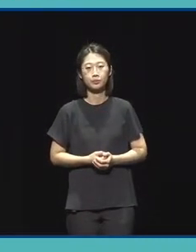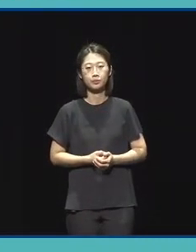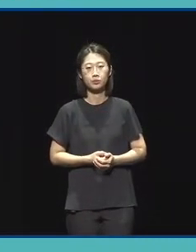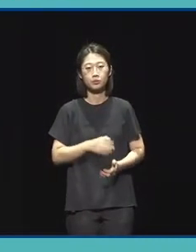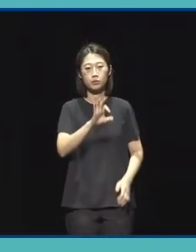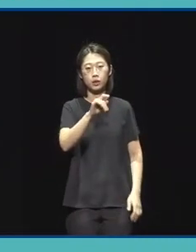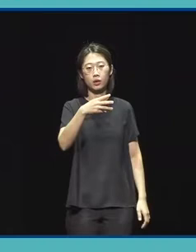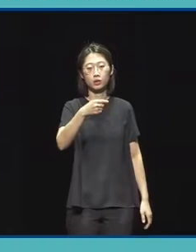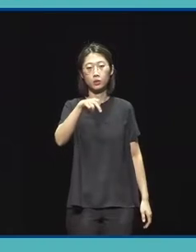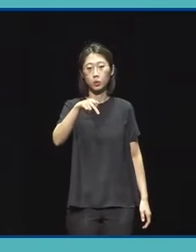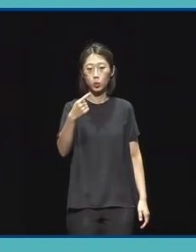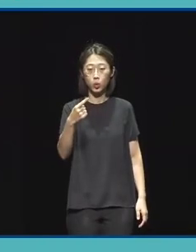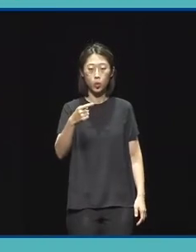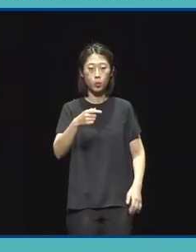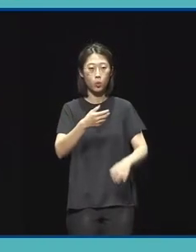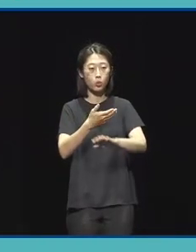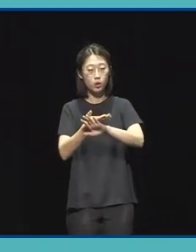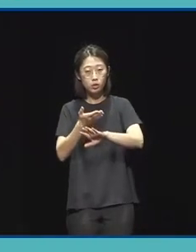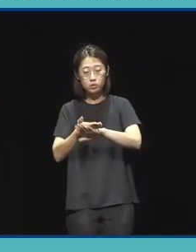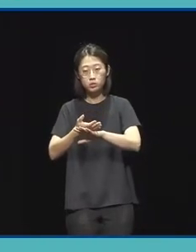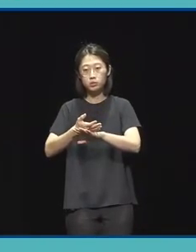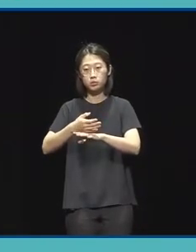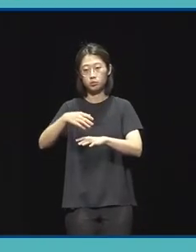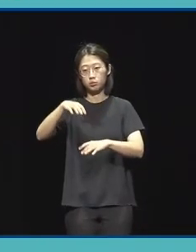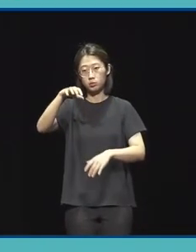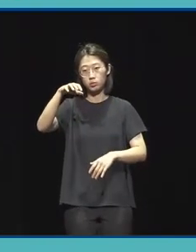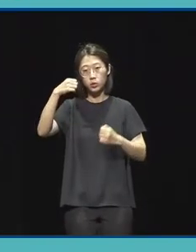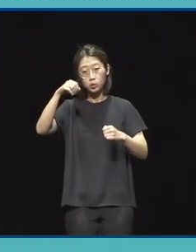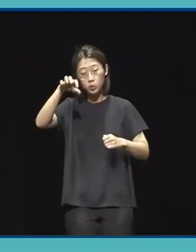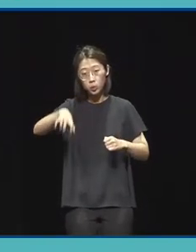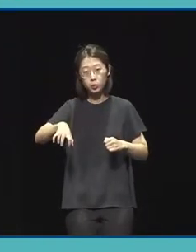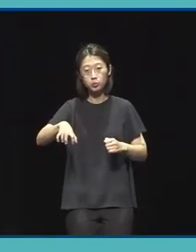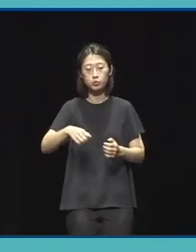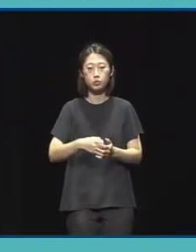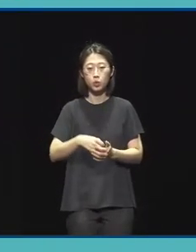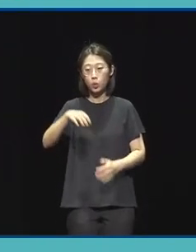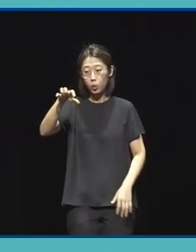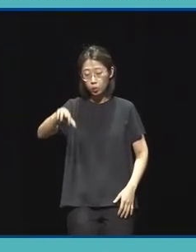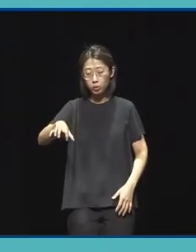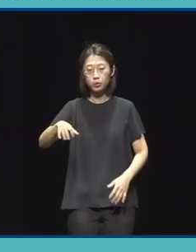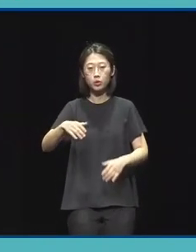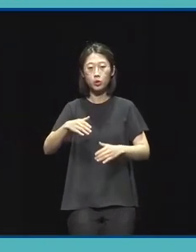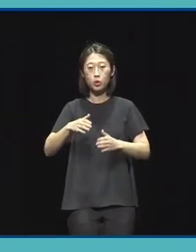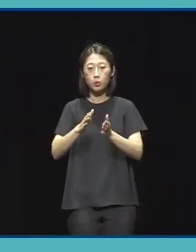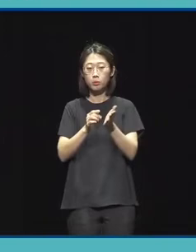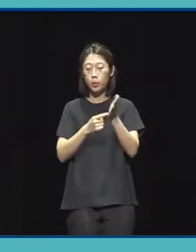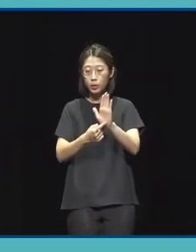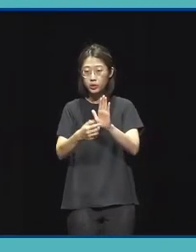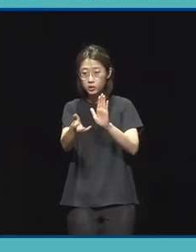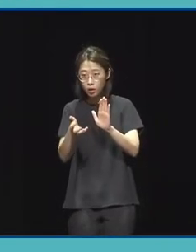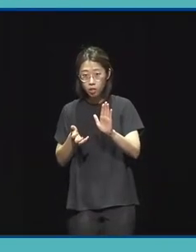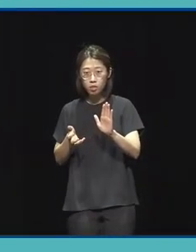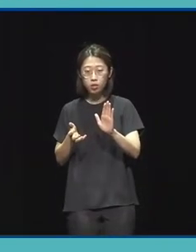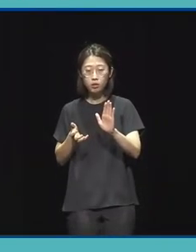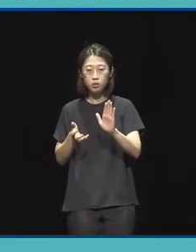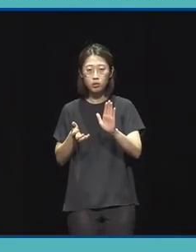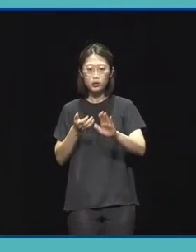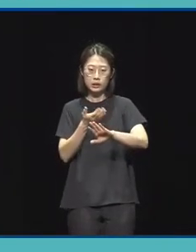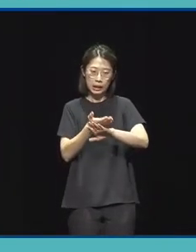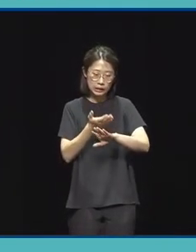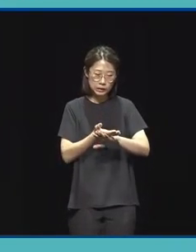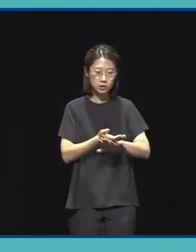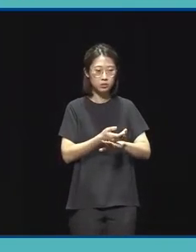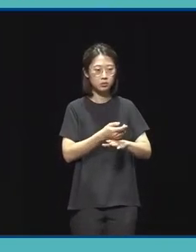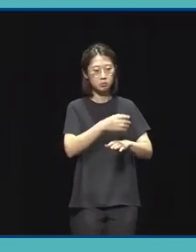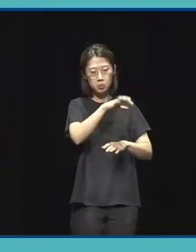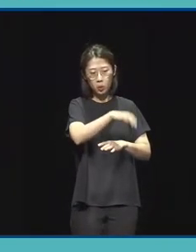아르코예술극장 대왕예술극장 그리고 예술 단체 스스로가 요청하시는 공연장에서 공연되기 전까지는 절대로 공연이